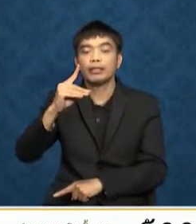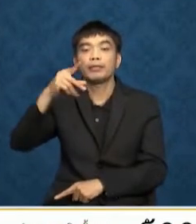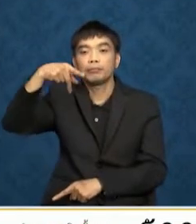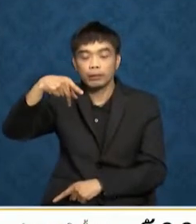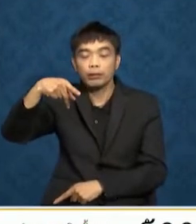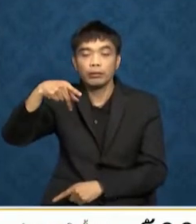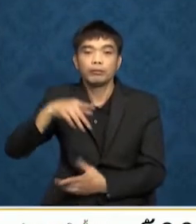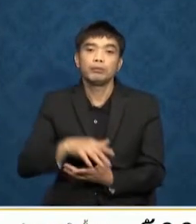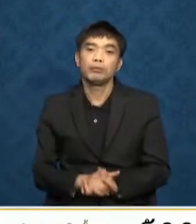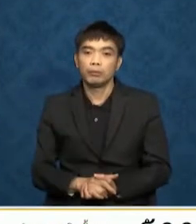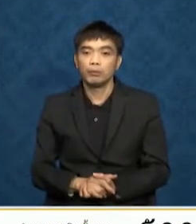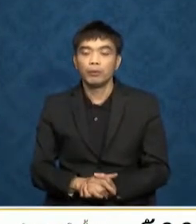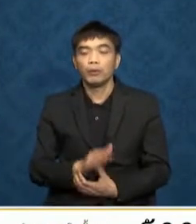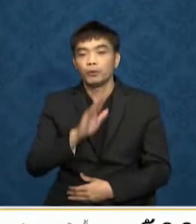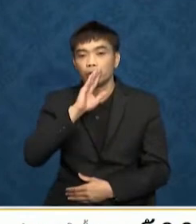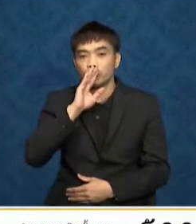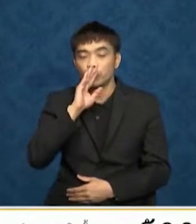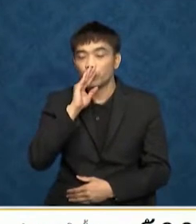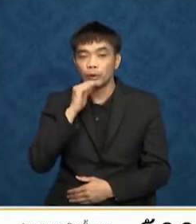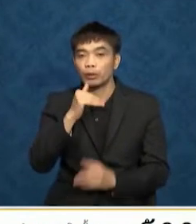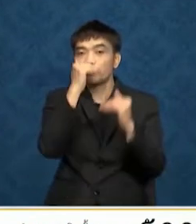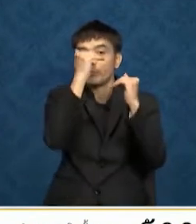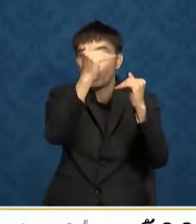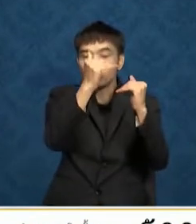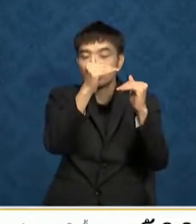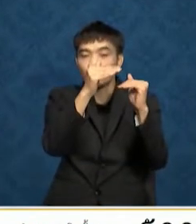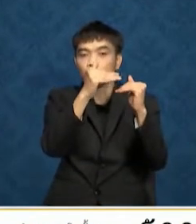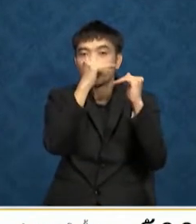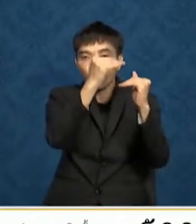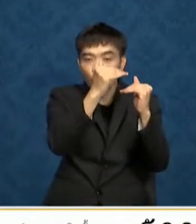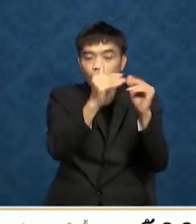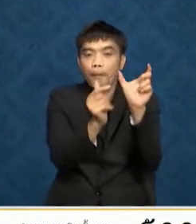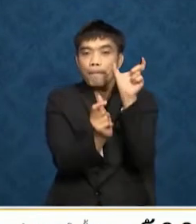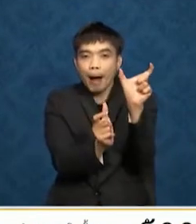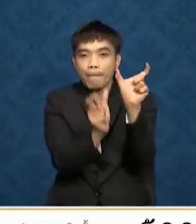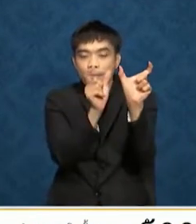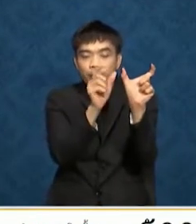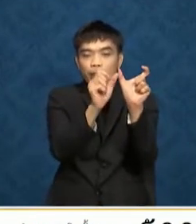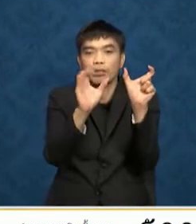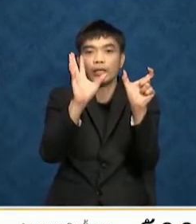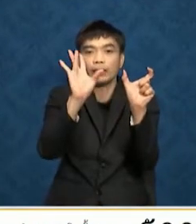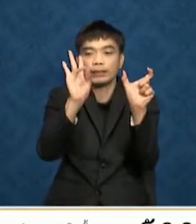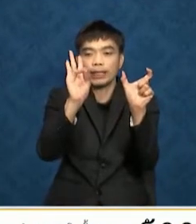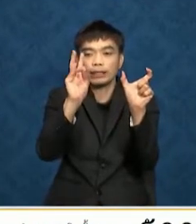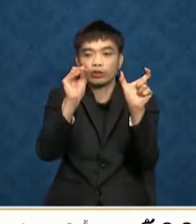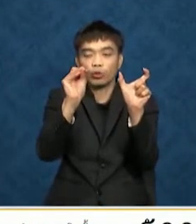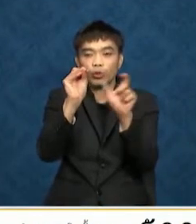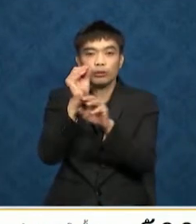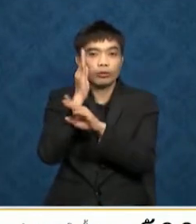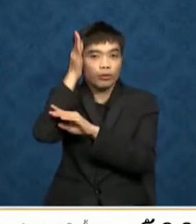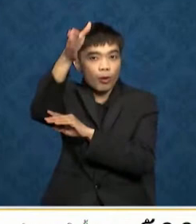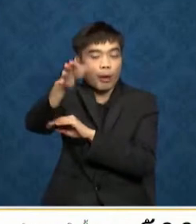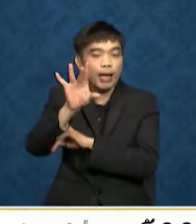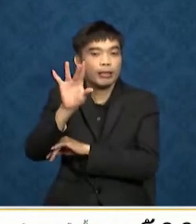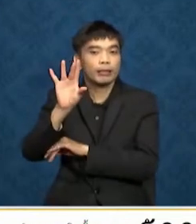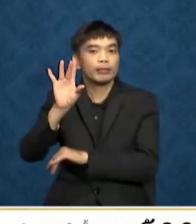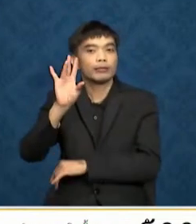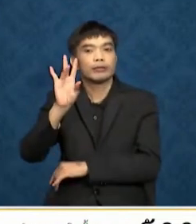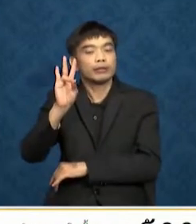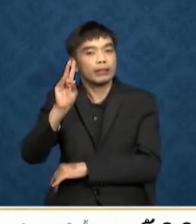พอไปถ้าเราตั้งอย่างนี้ตลอดนะครับปี7071ไม่ไปถึง 6%หท่านทาน